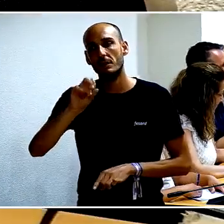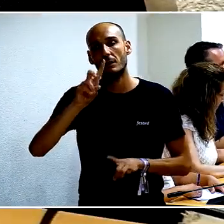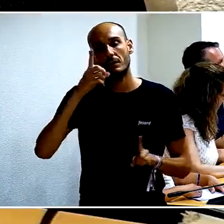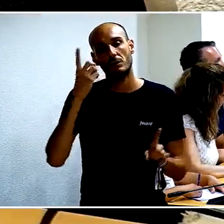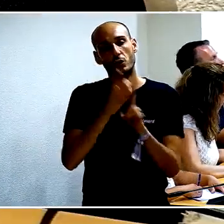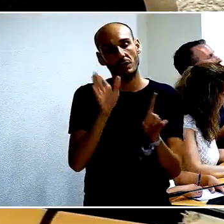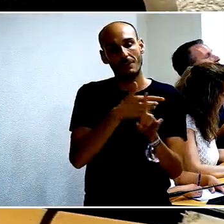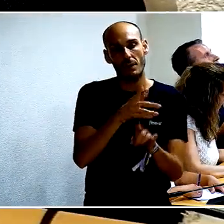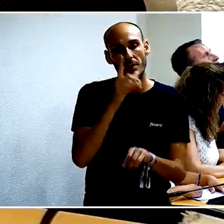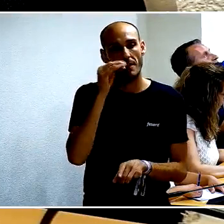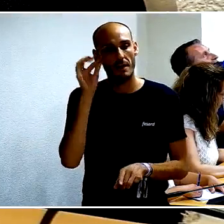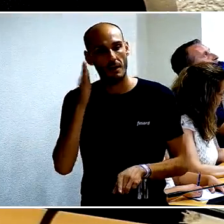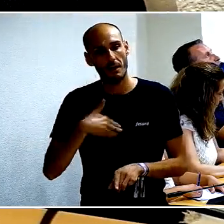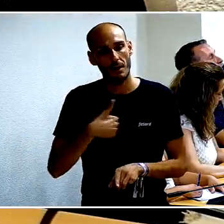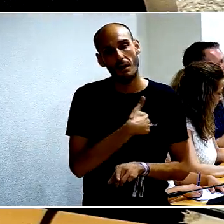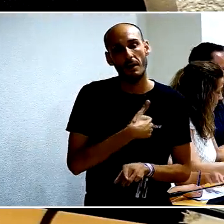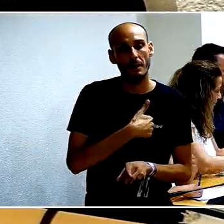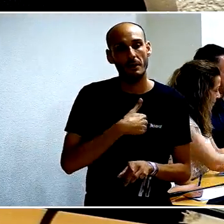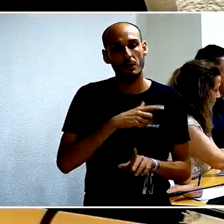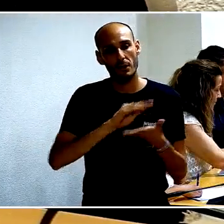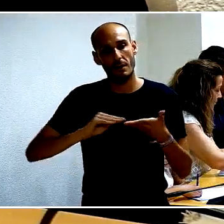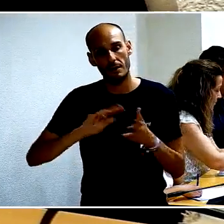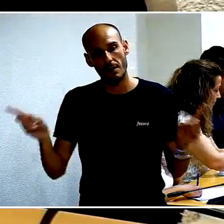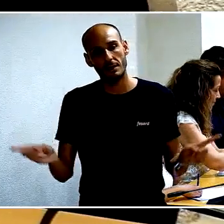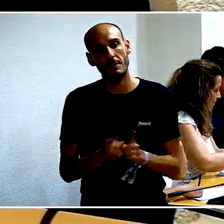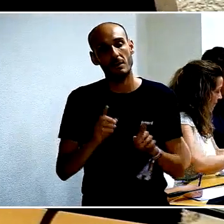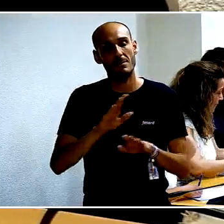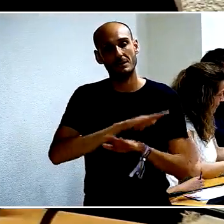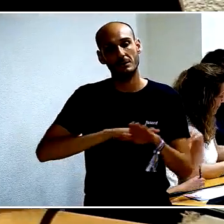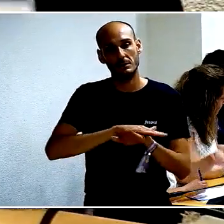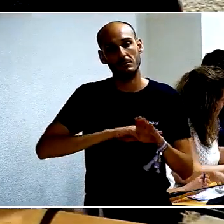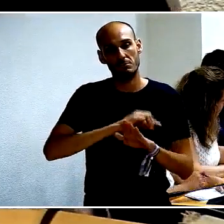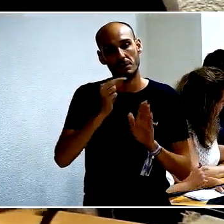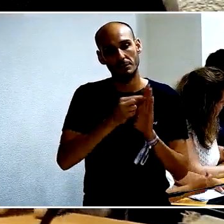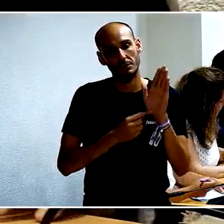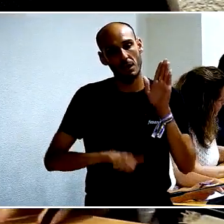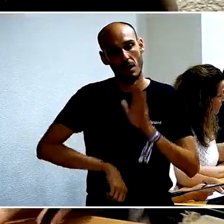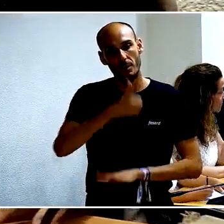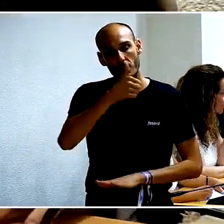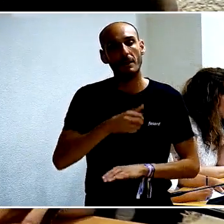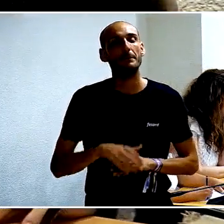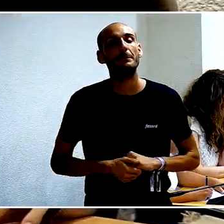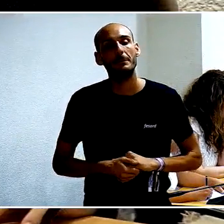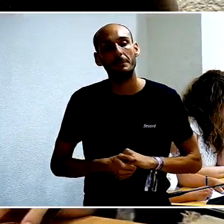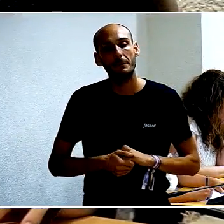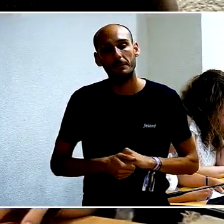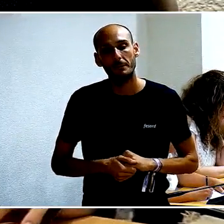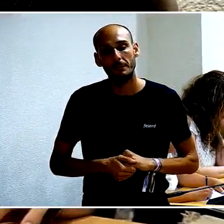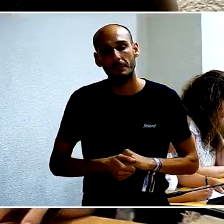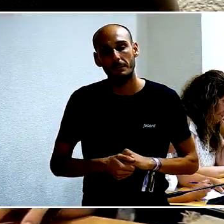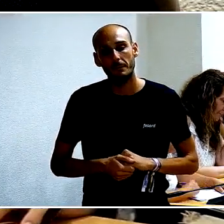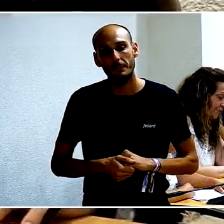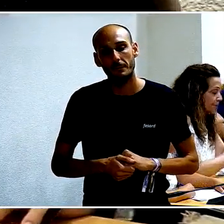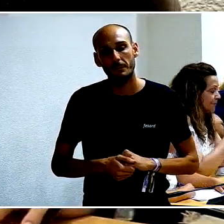i, segundo, aprovar les bases que tenen que regir el mismo i que són les siguientes. A continuació se transcriben les bases.